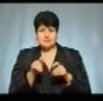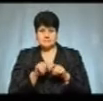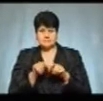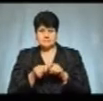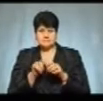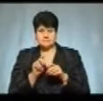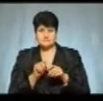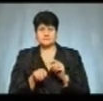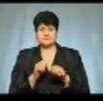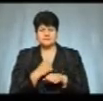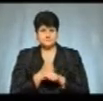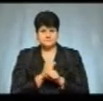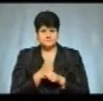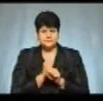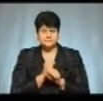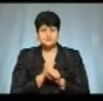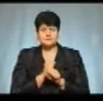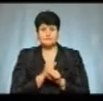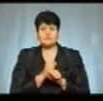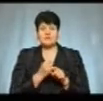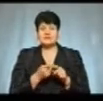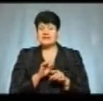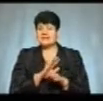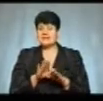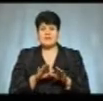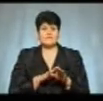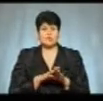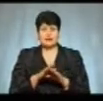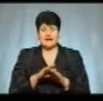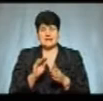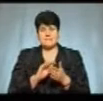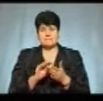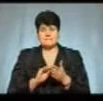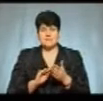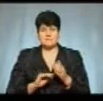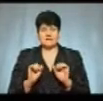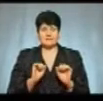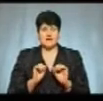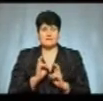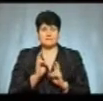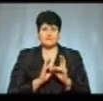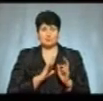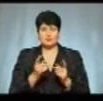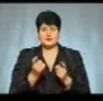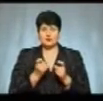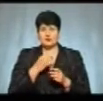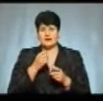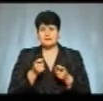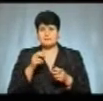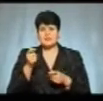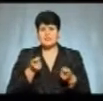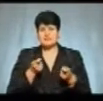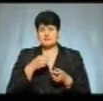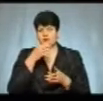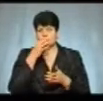їхнього аналізу. За невиконання припису керівника підприємства було притягнуто до адміністративної